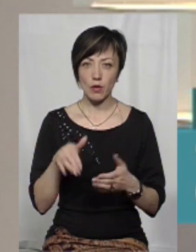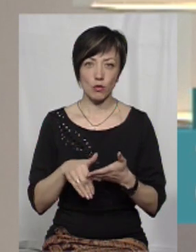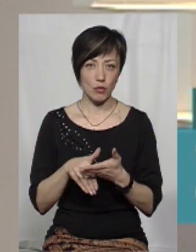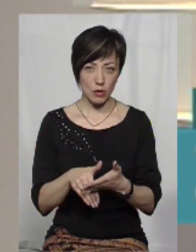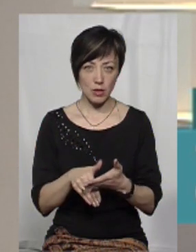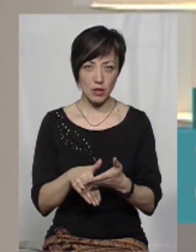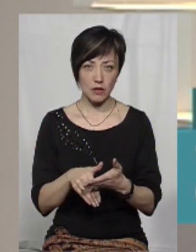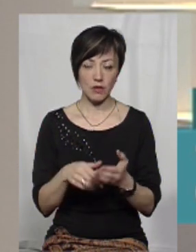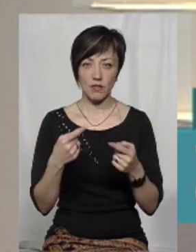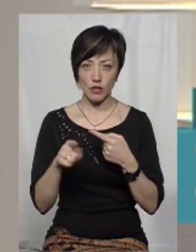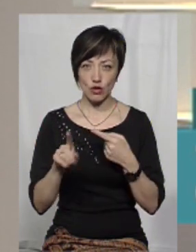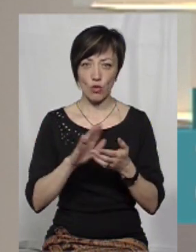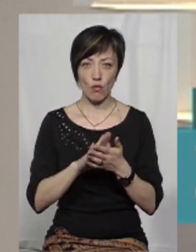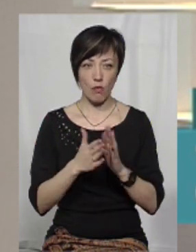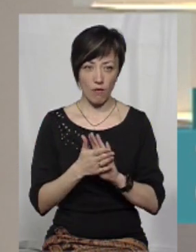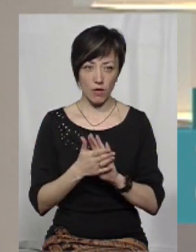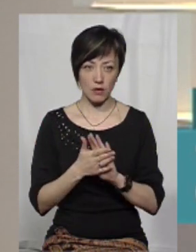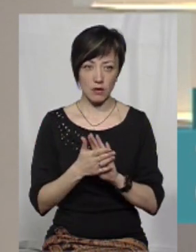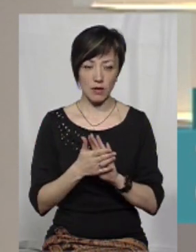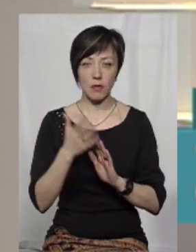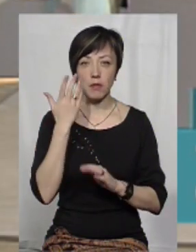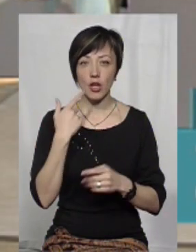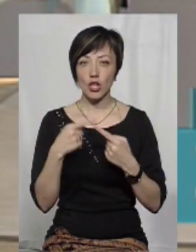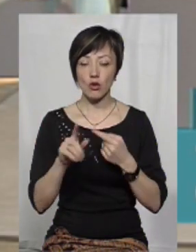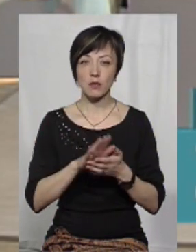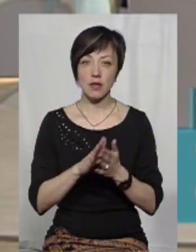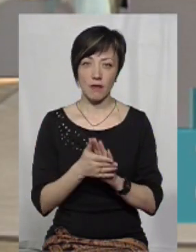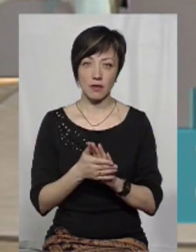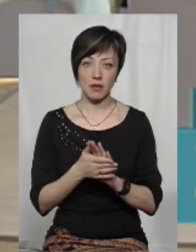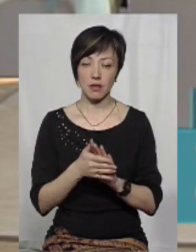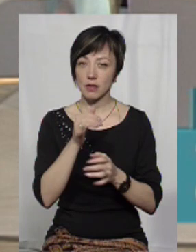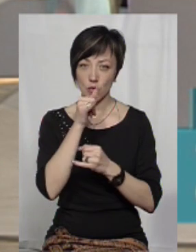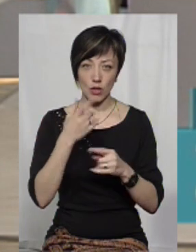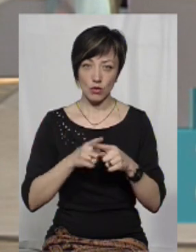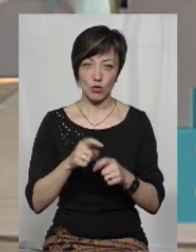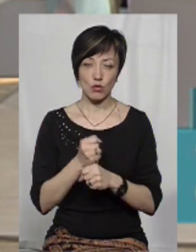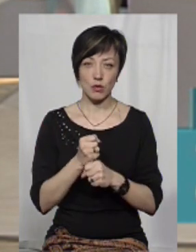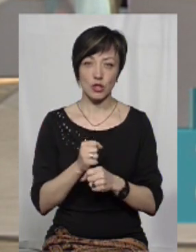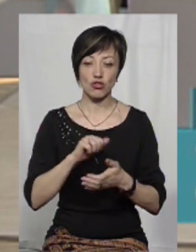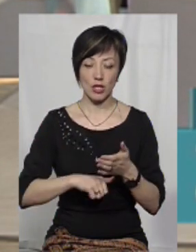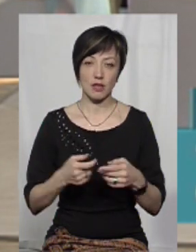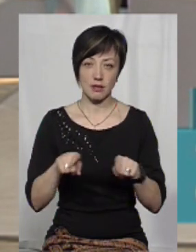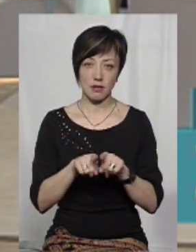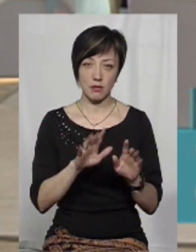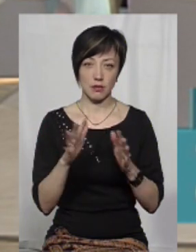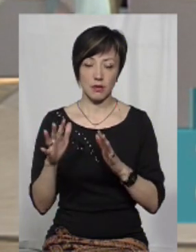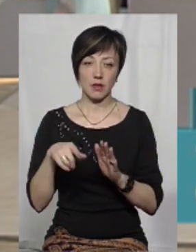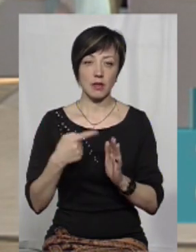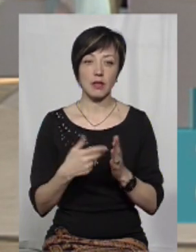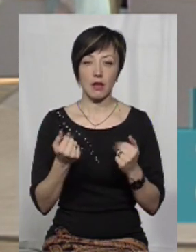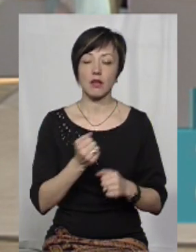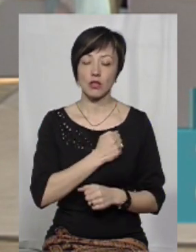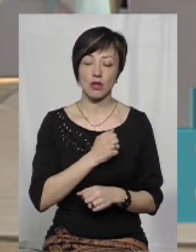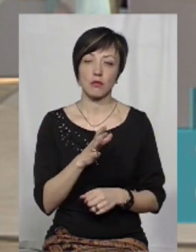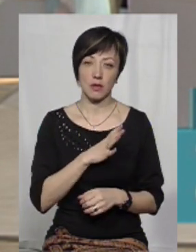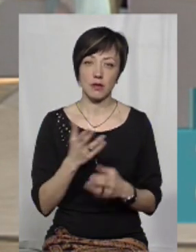допомогти в інших умовах, при інших обставинах, не змогли цього зробити саме от тому, що... На жаль,